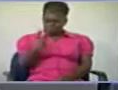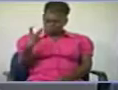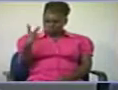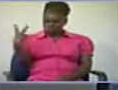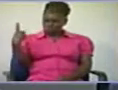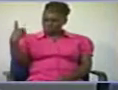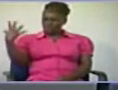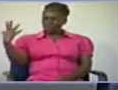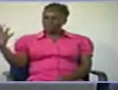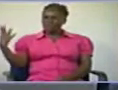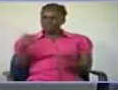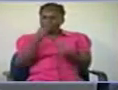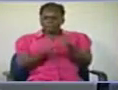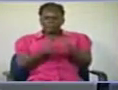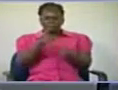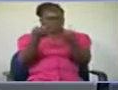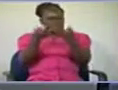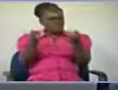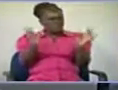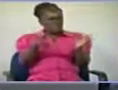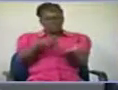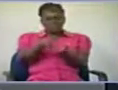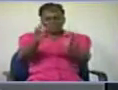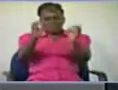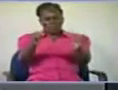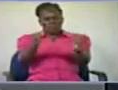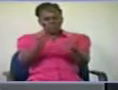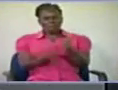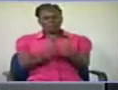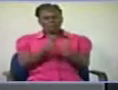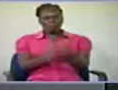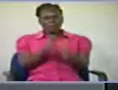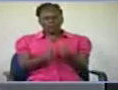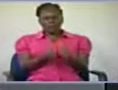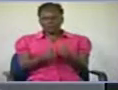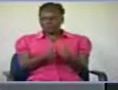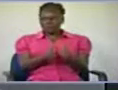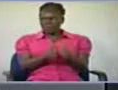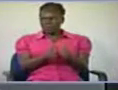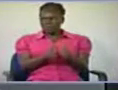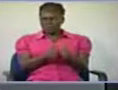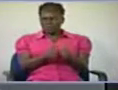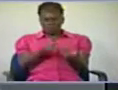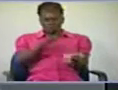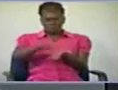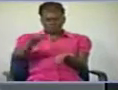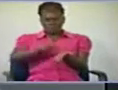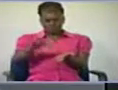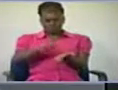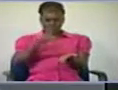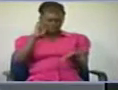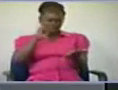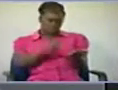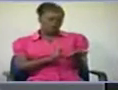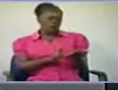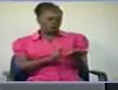2215522155. Hiyo ndio nambari ambayo unatumia bila malipo utume ujumbe wako katika kijidubwasha hiki ambacho niko nacho hapa hivi mkononi. Tume ujumbe wako utuambie kwamba